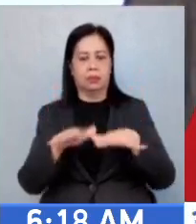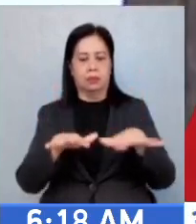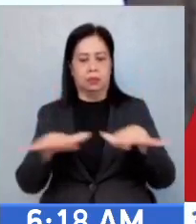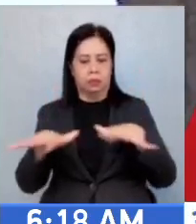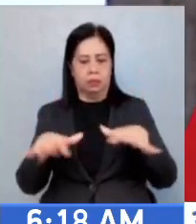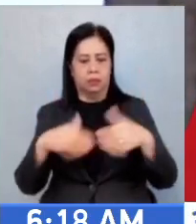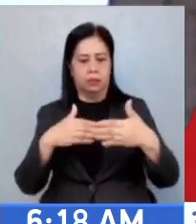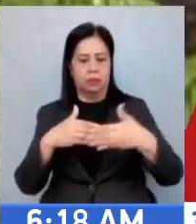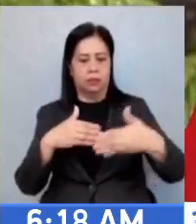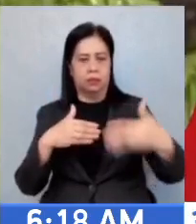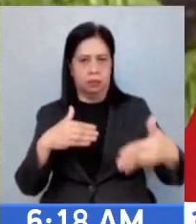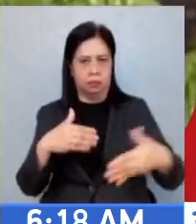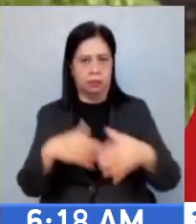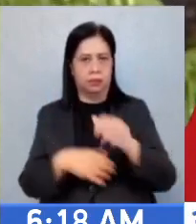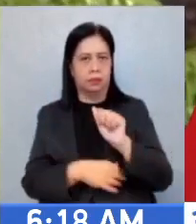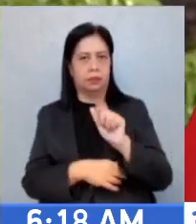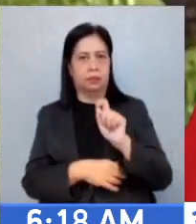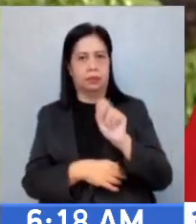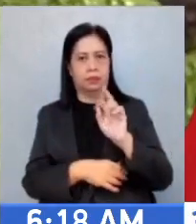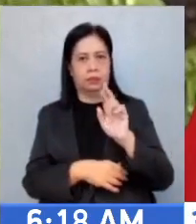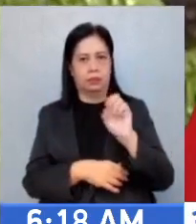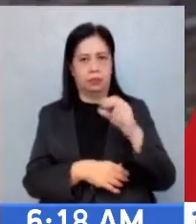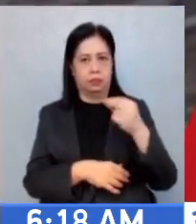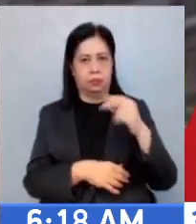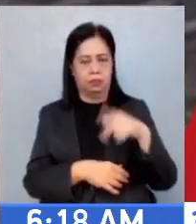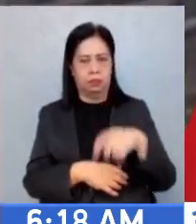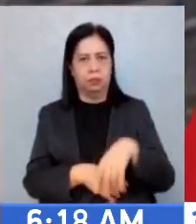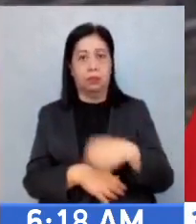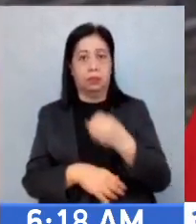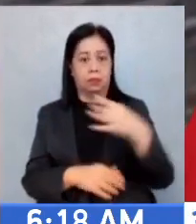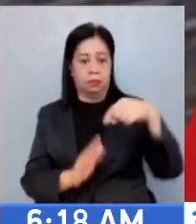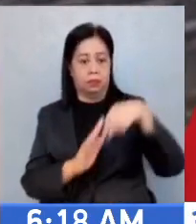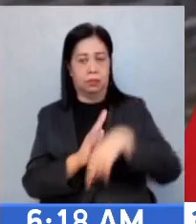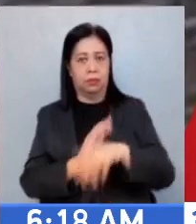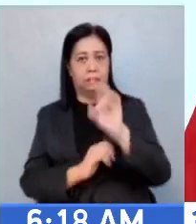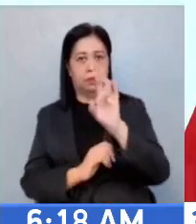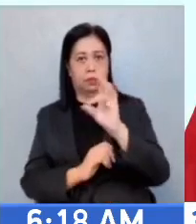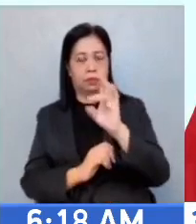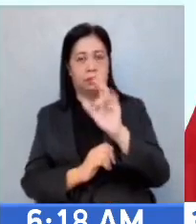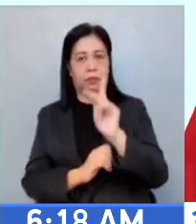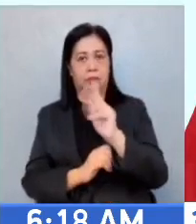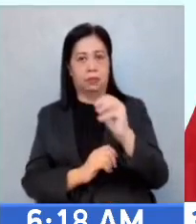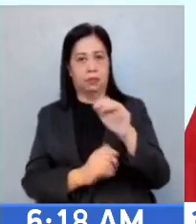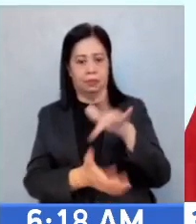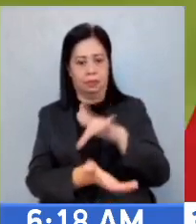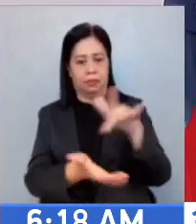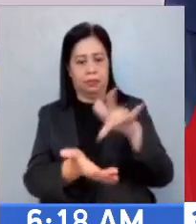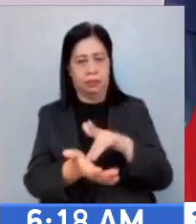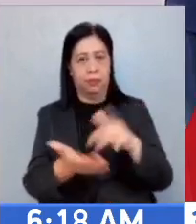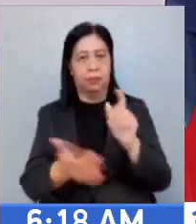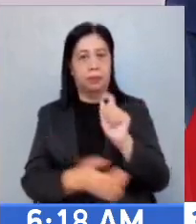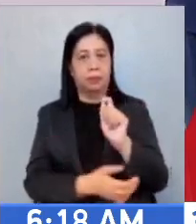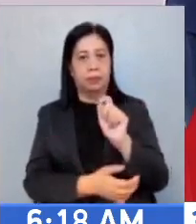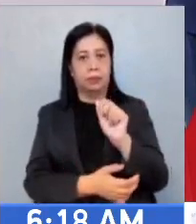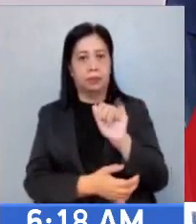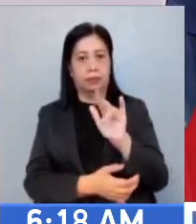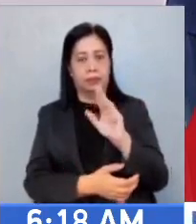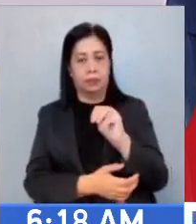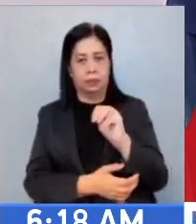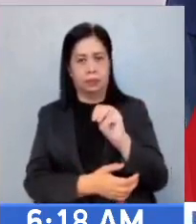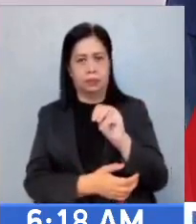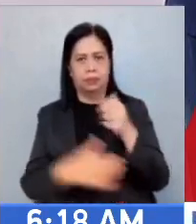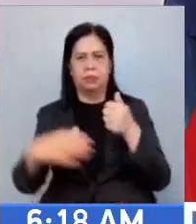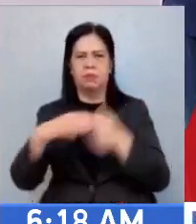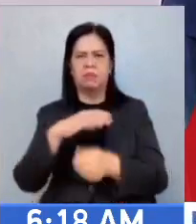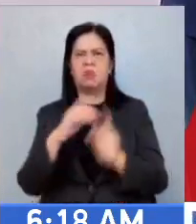po sa ulat, 17 kilometers po ang lalim na pinagmulan ng lindol sa epicenter nito sa Tayum, Abra. Ano po ibig sabihin nito pag